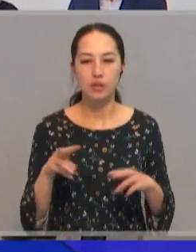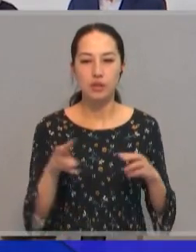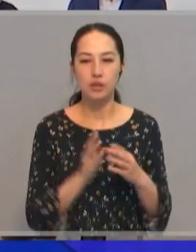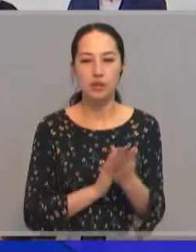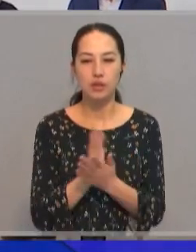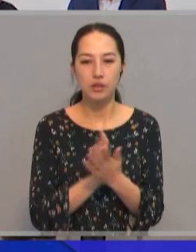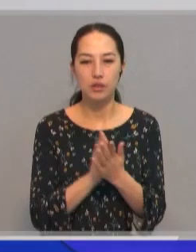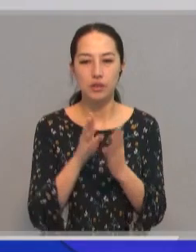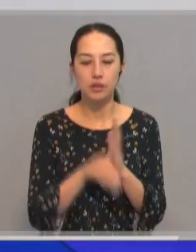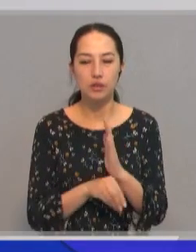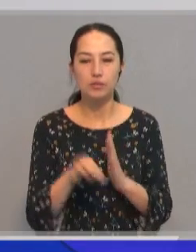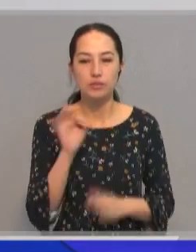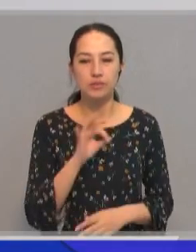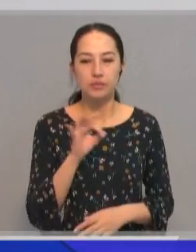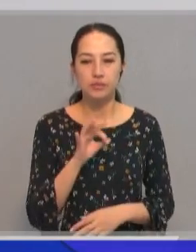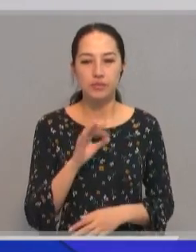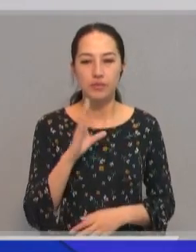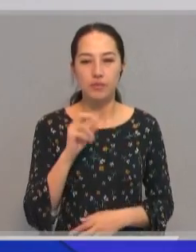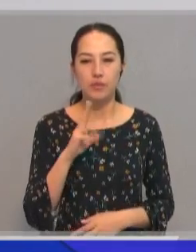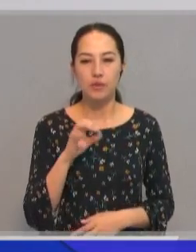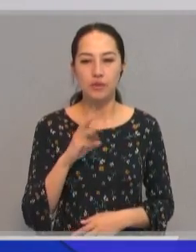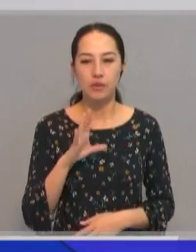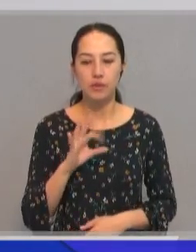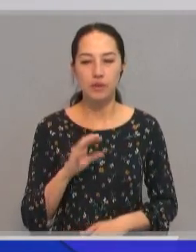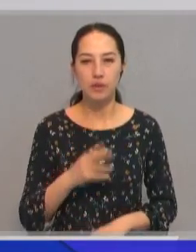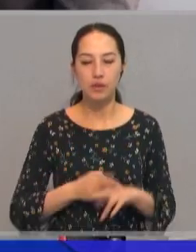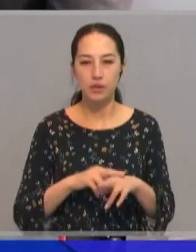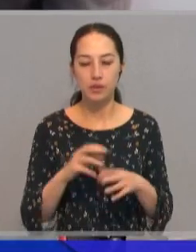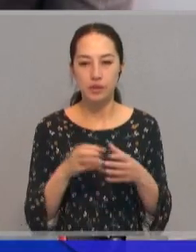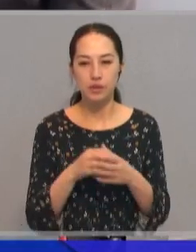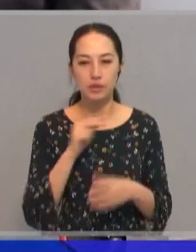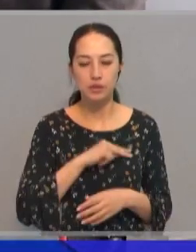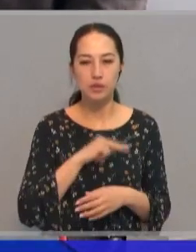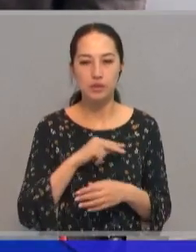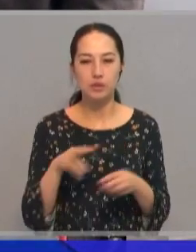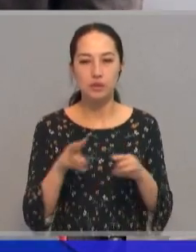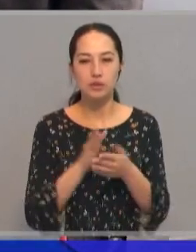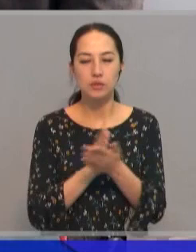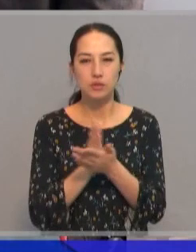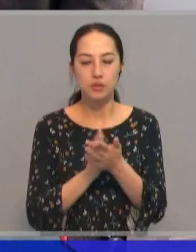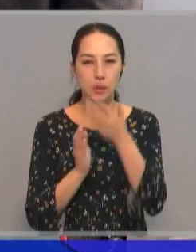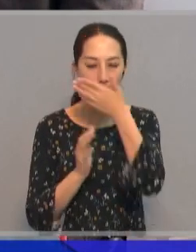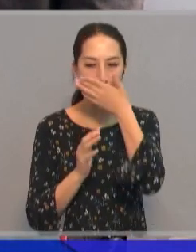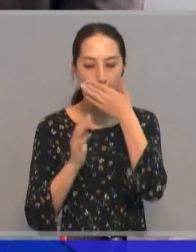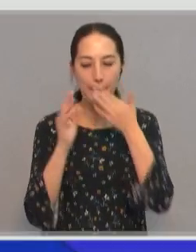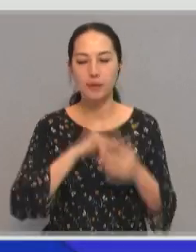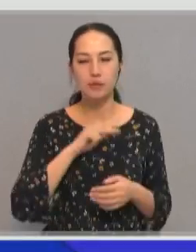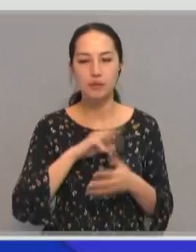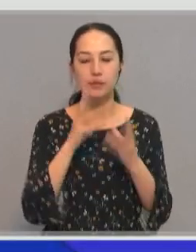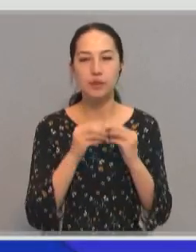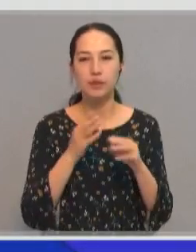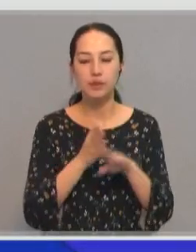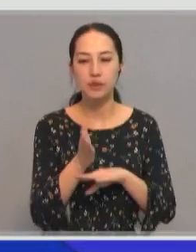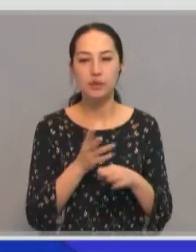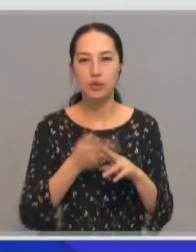Мемлекеттік қызметтер көрсету мәселелері жөніндегі ведомствоаралық жұмыс тобының басты мақсаты мемлекеттік қызмет көрсетуде кеткен кемшіліктерді саралап,